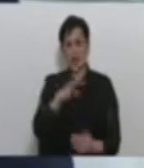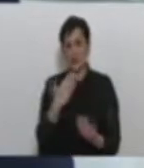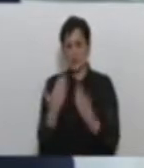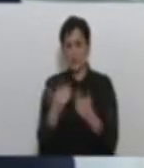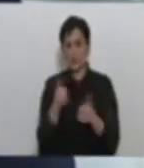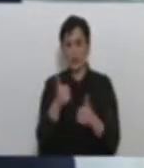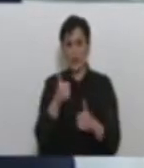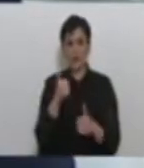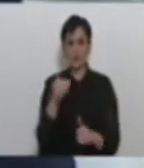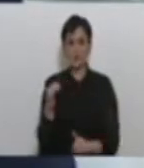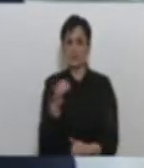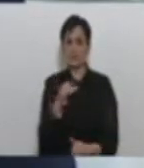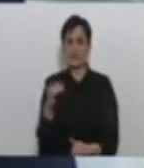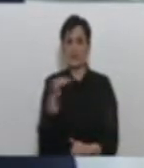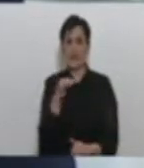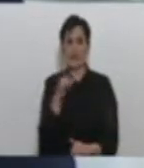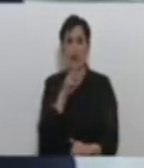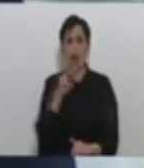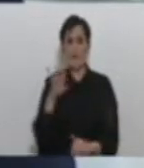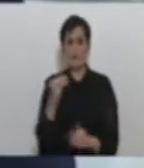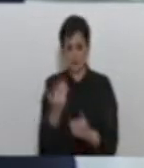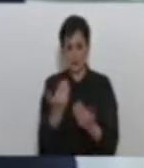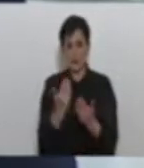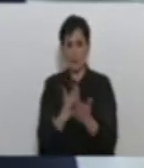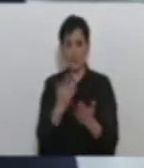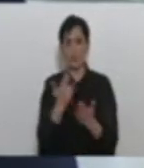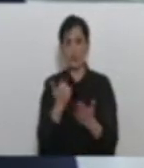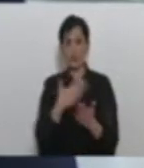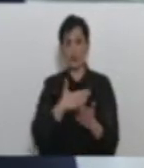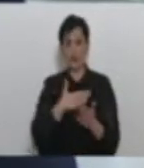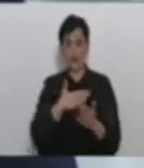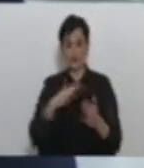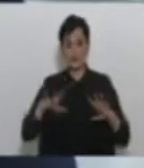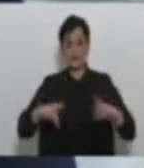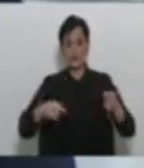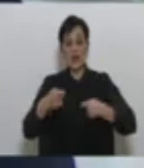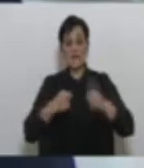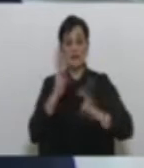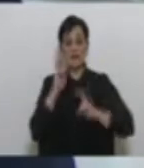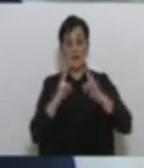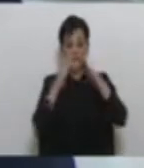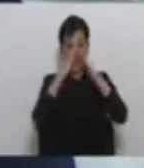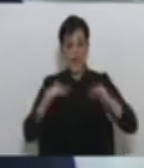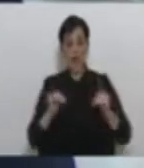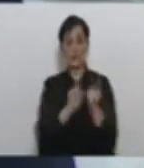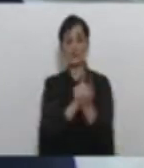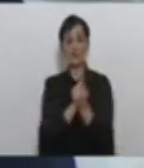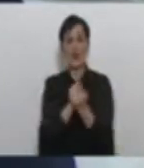რეგიონული ჰაბის მიმართ, არსებობს. და ჩვენ სავაჭრო სამრეწველო პალატაში შეხვედრისას შევთანხმდით, რომ წლის